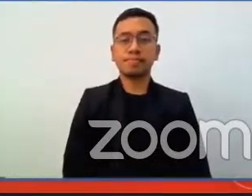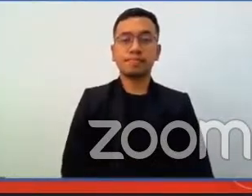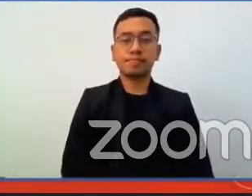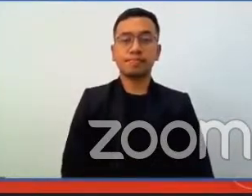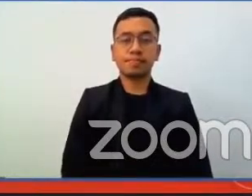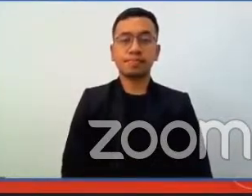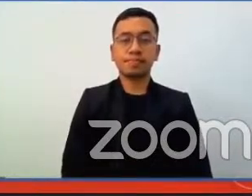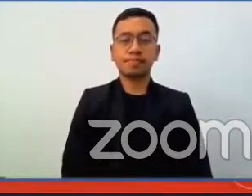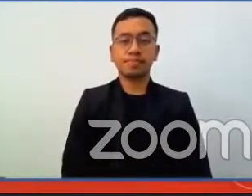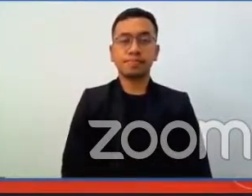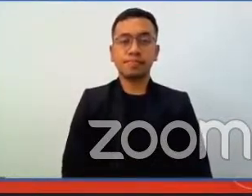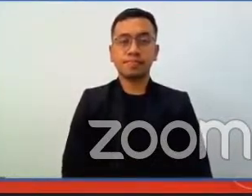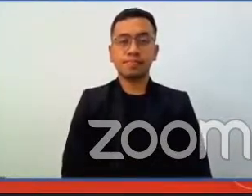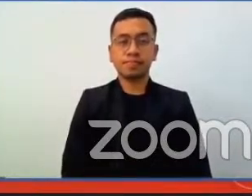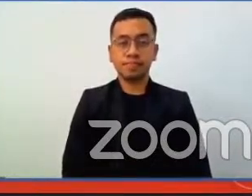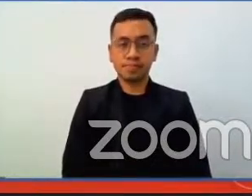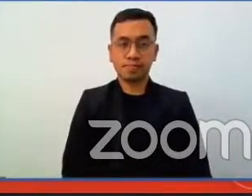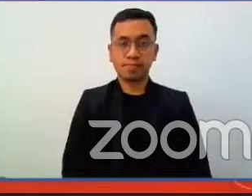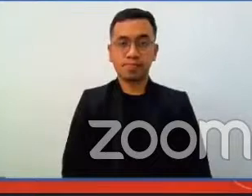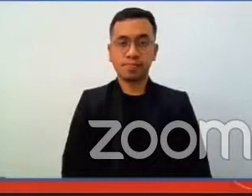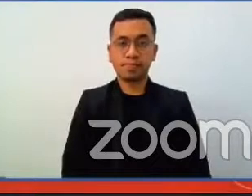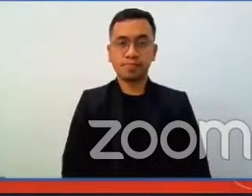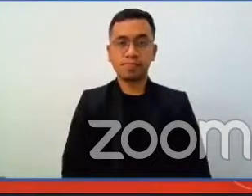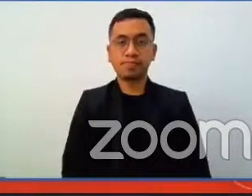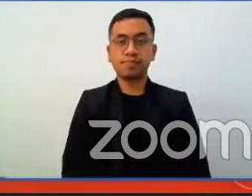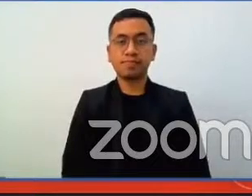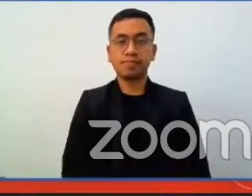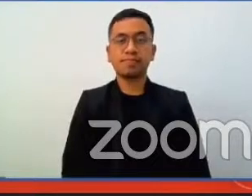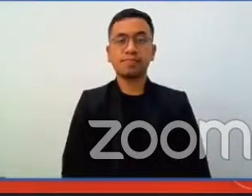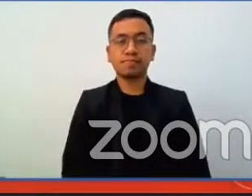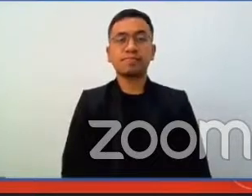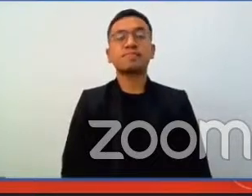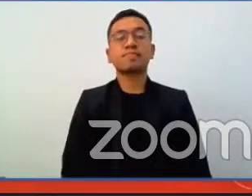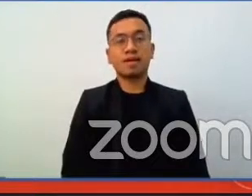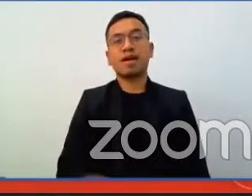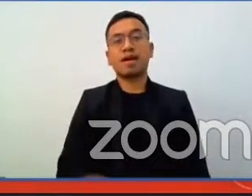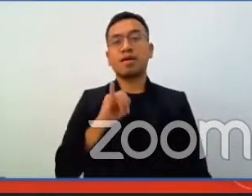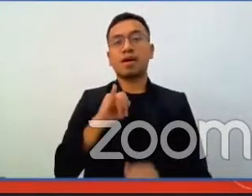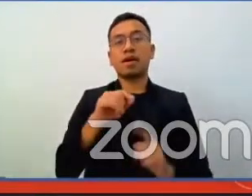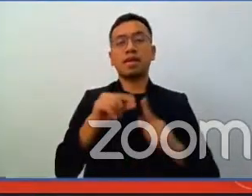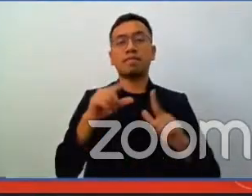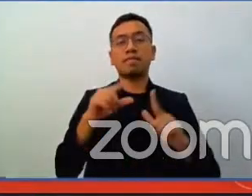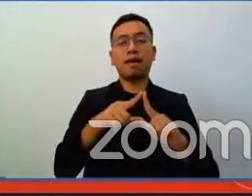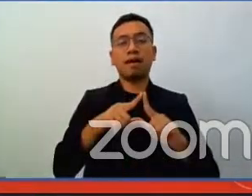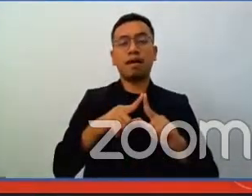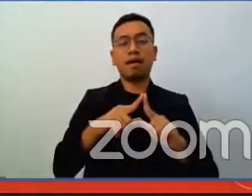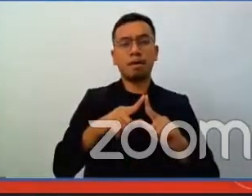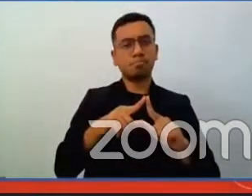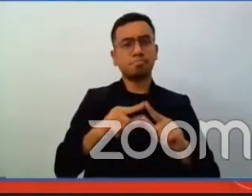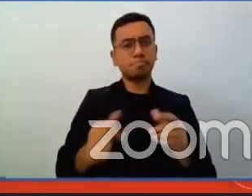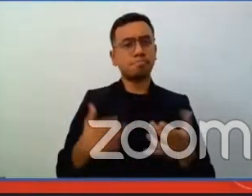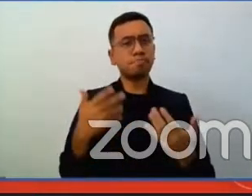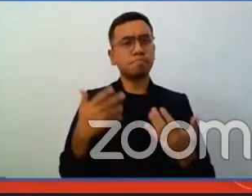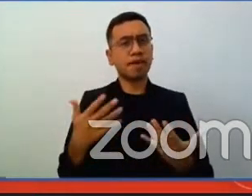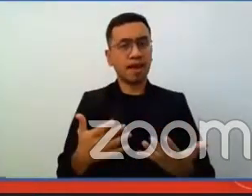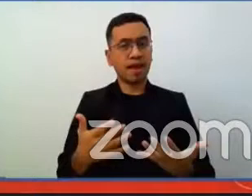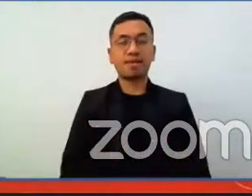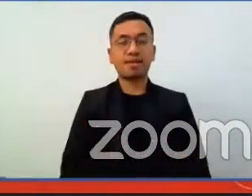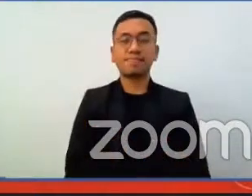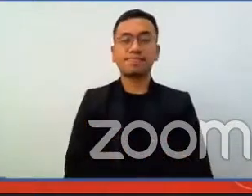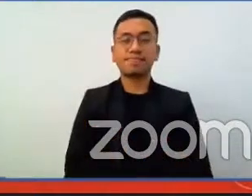kita lihat dulu hakikat dari pembelajaran IPA itu sendiri. Jadi seperti yang diungkapkan tadi